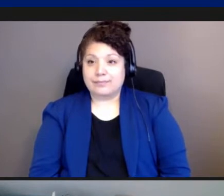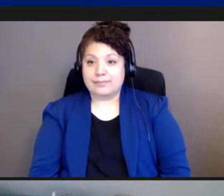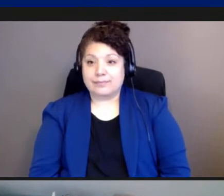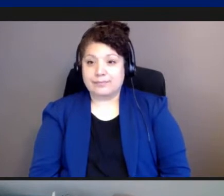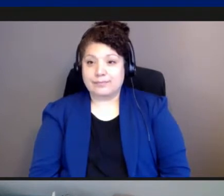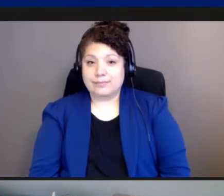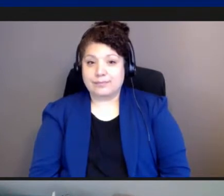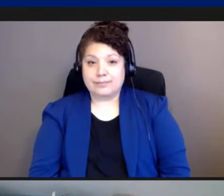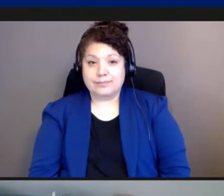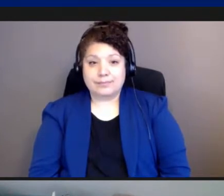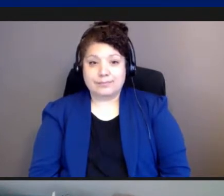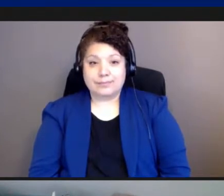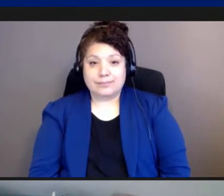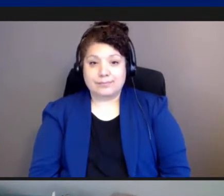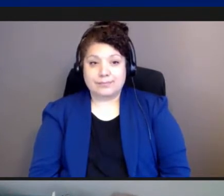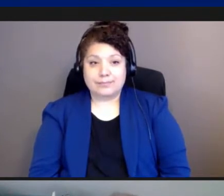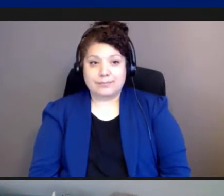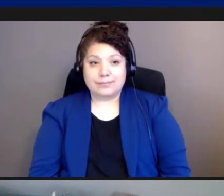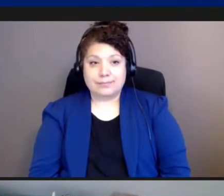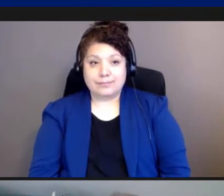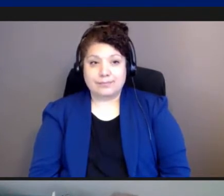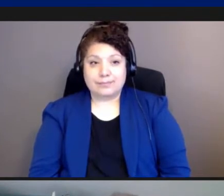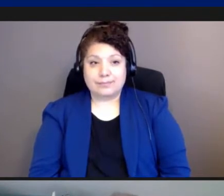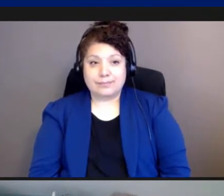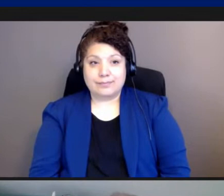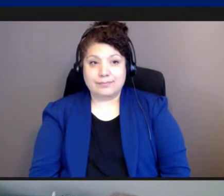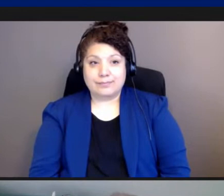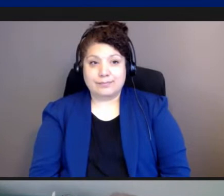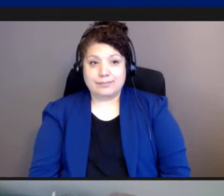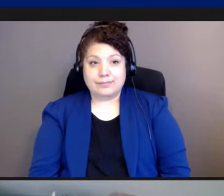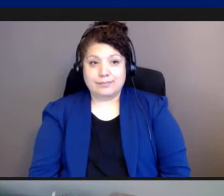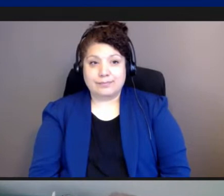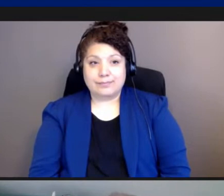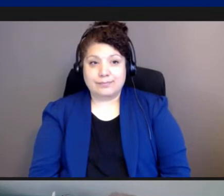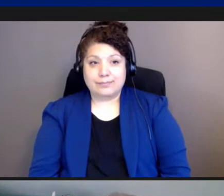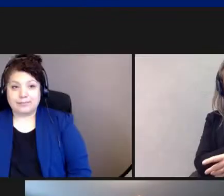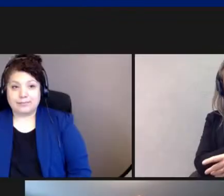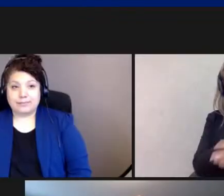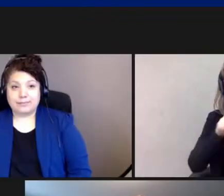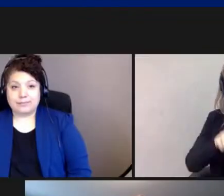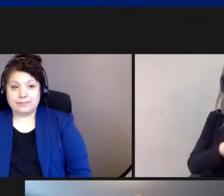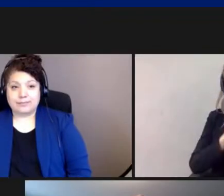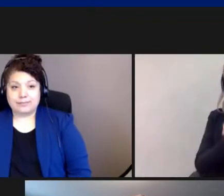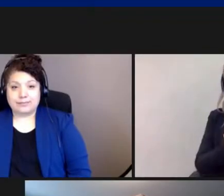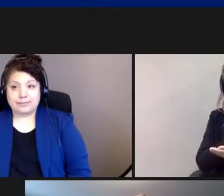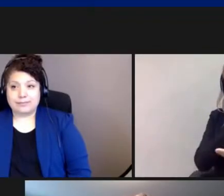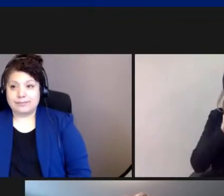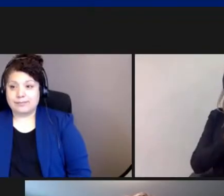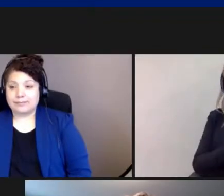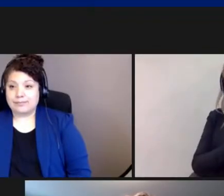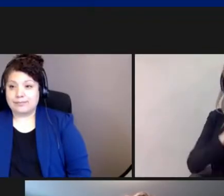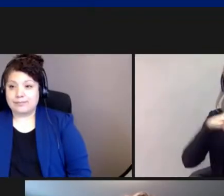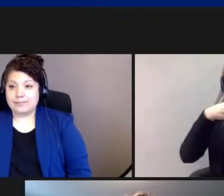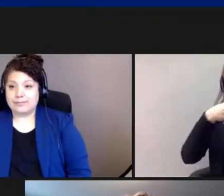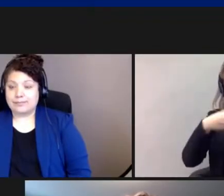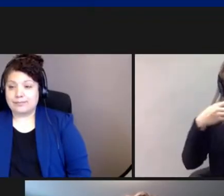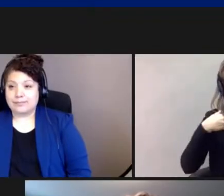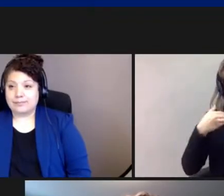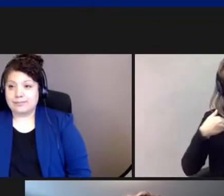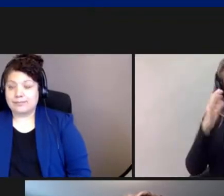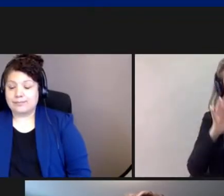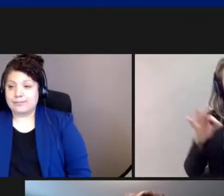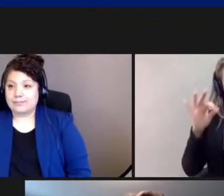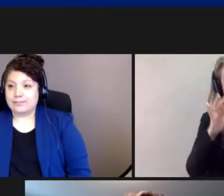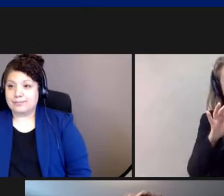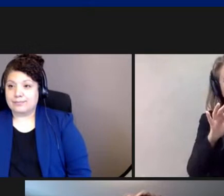Turcotte. J'aimerais que vous me parliez de la campagne de vaccination. Quand est-ce qu'elle va commencer et pourquoi c'est important? Un peu comme on a entendu vite fait, là,